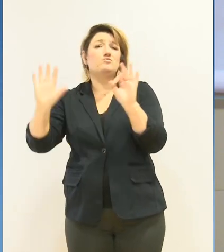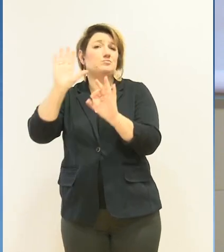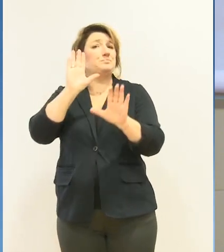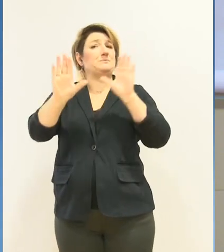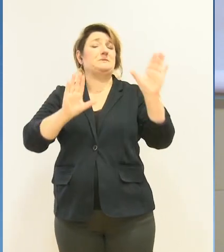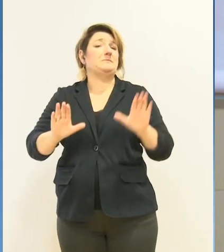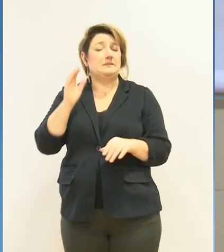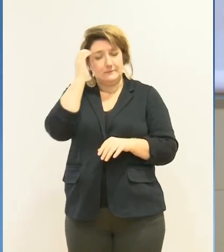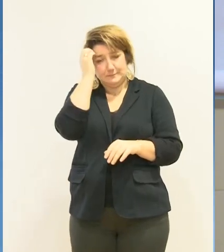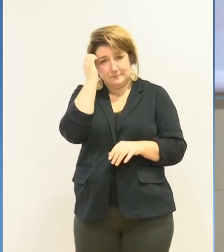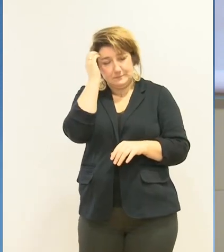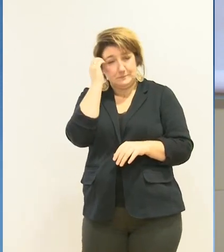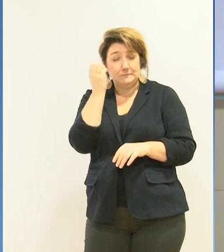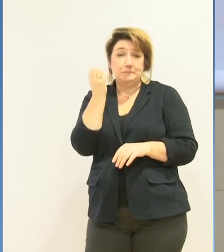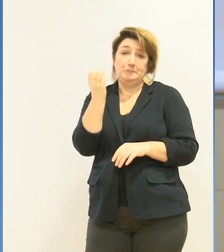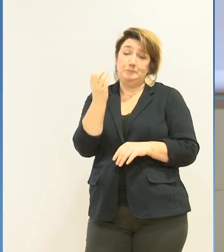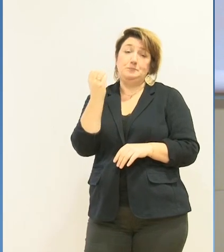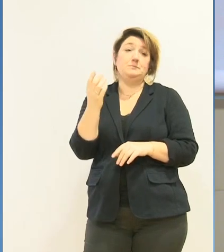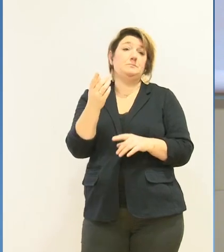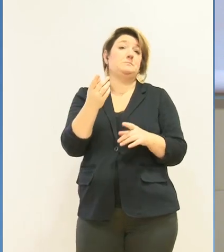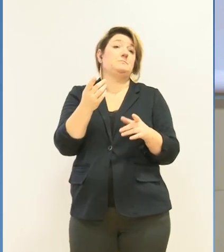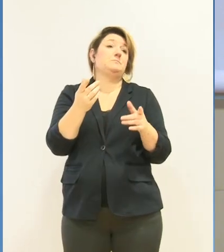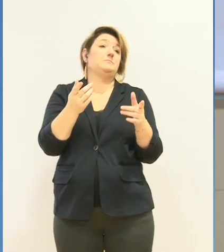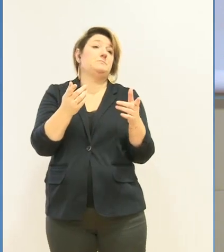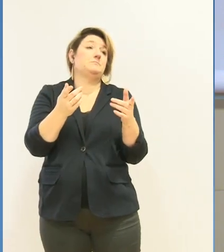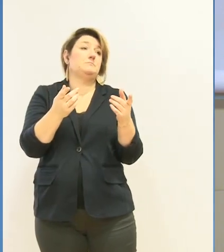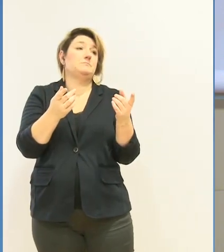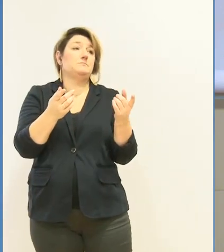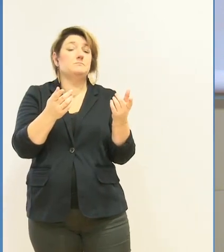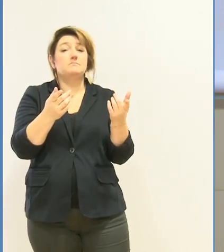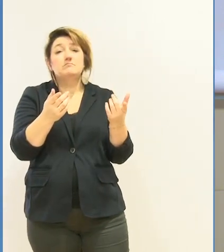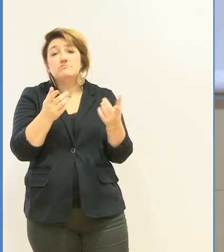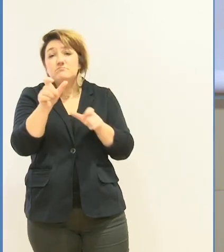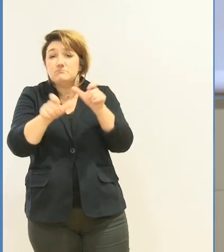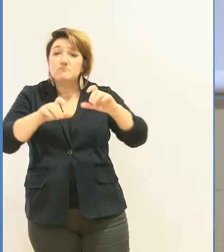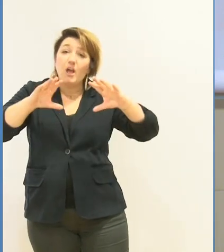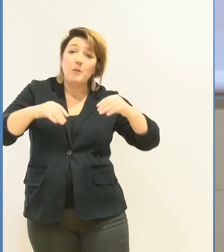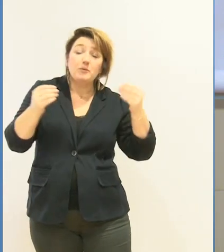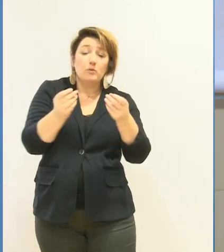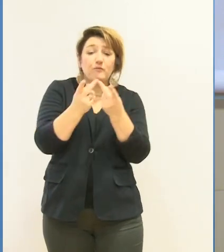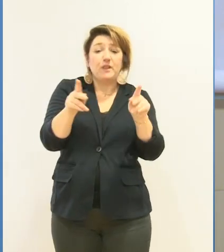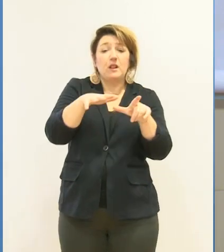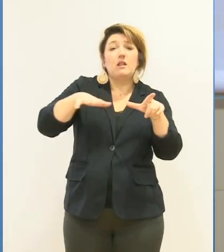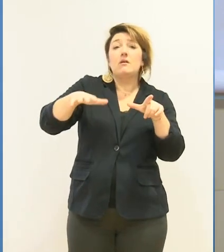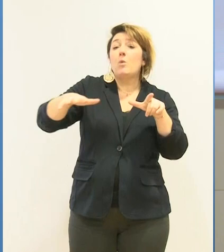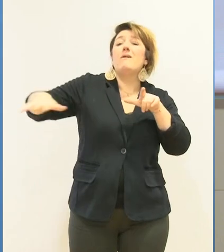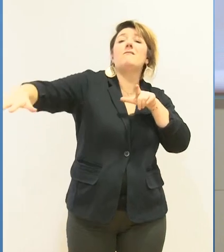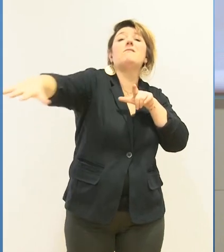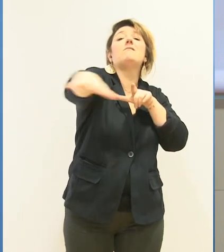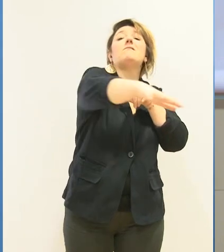grandit bien souvent au delà des périphériques des grandes villes cette france-là